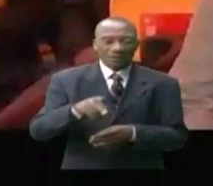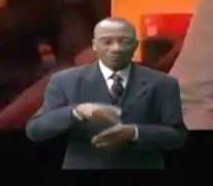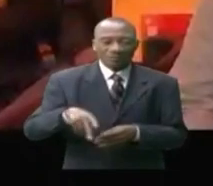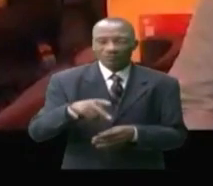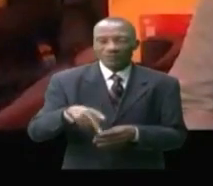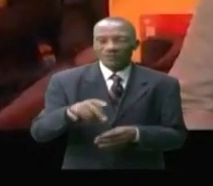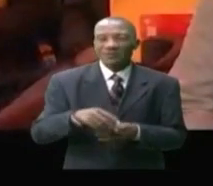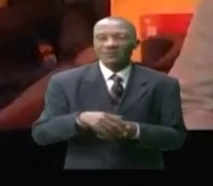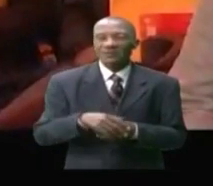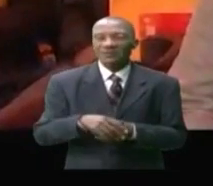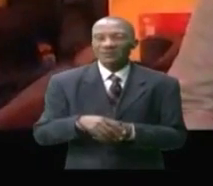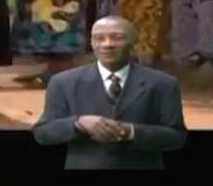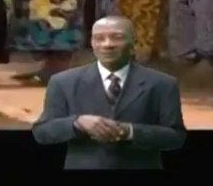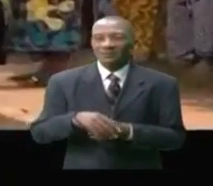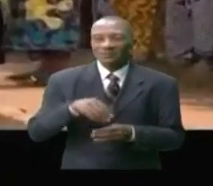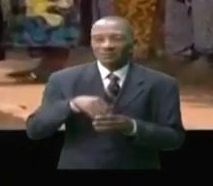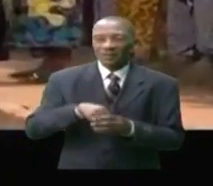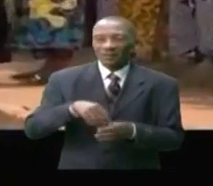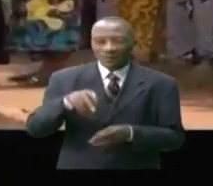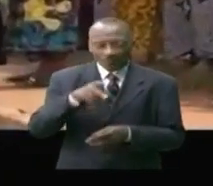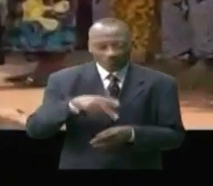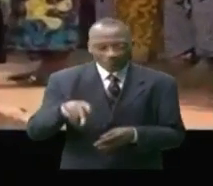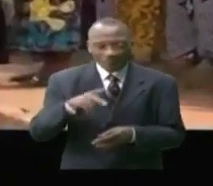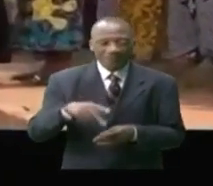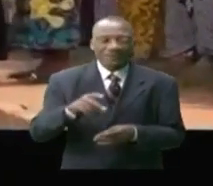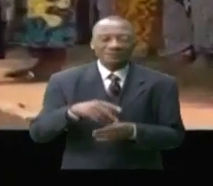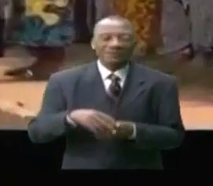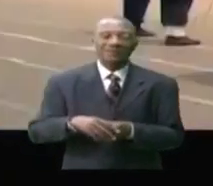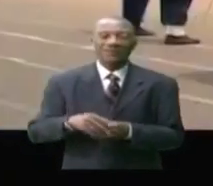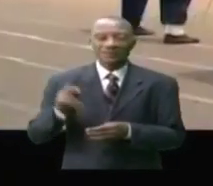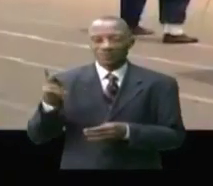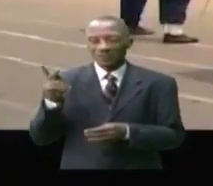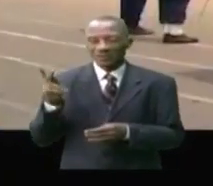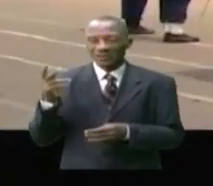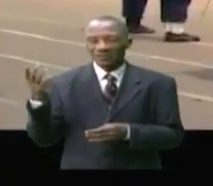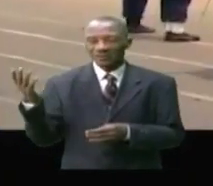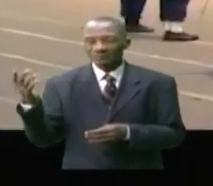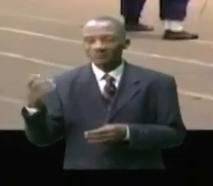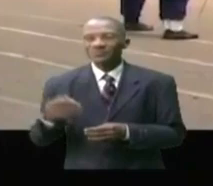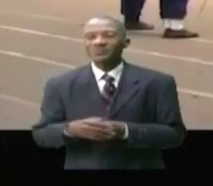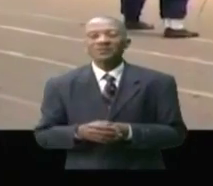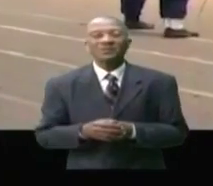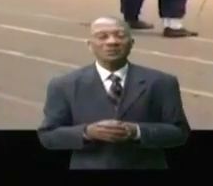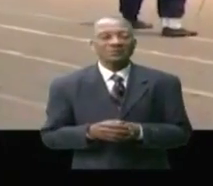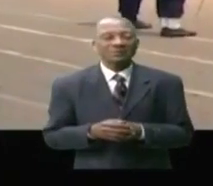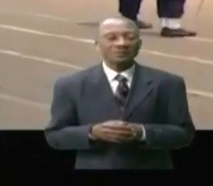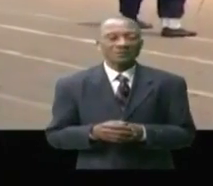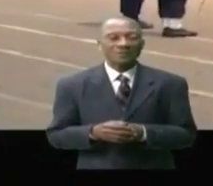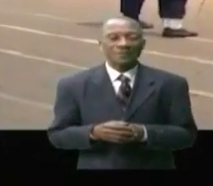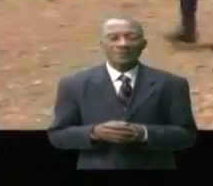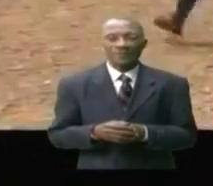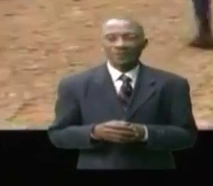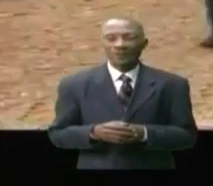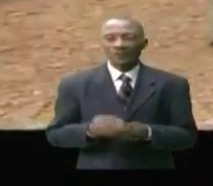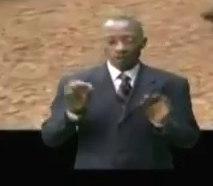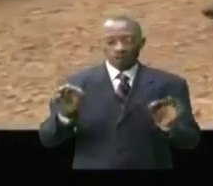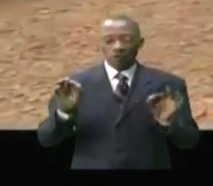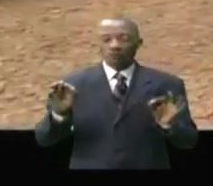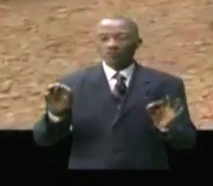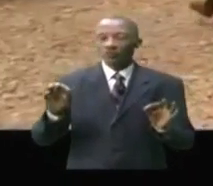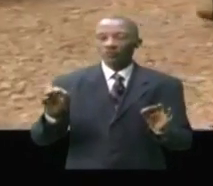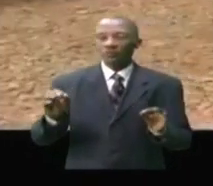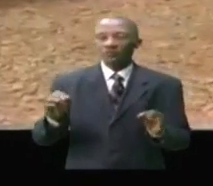invités des marques et des mamans épouses des policiers réunis en association, que le gouverneur de province John Kabayashi Kai a remis ce